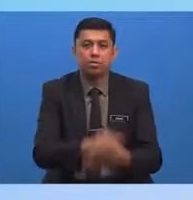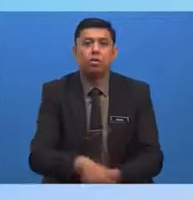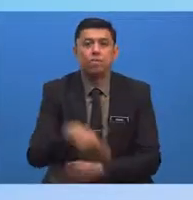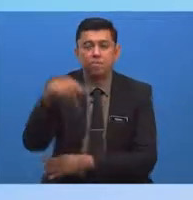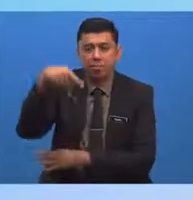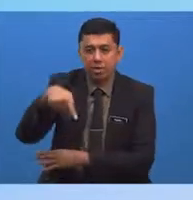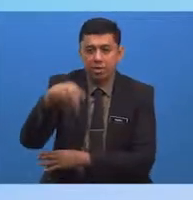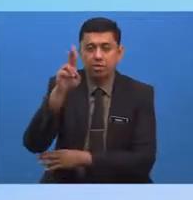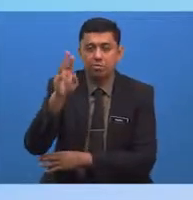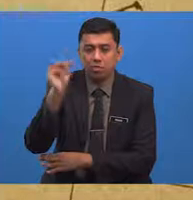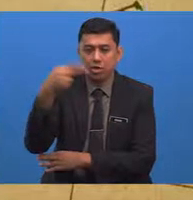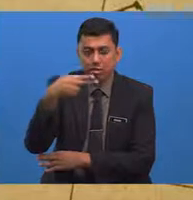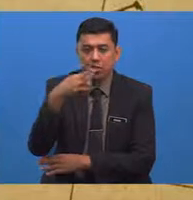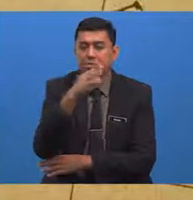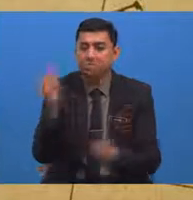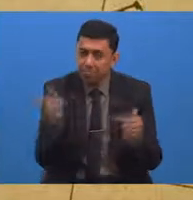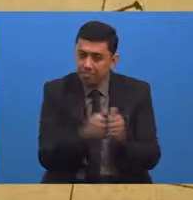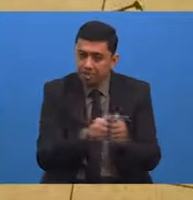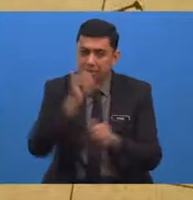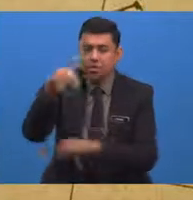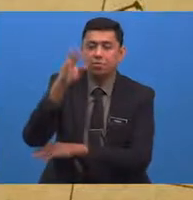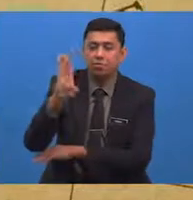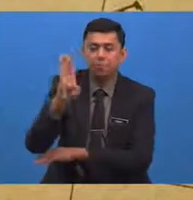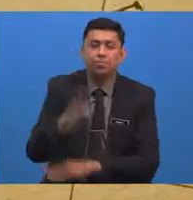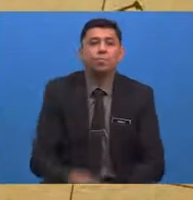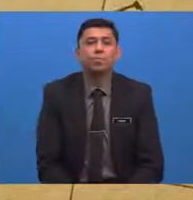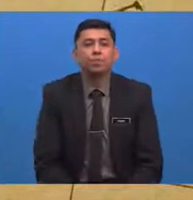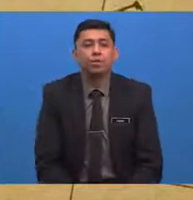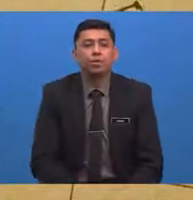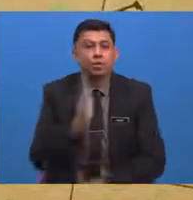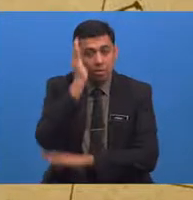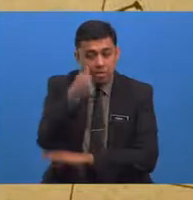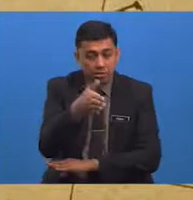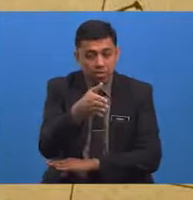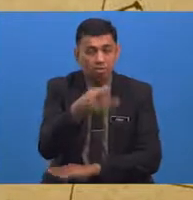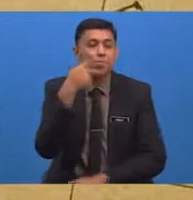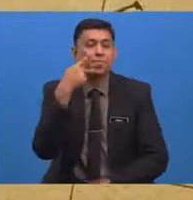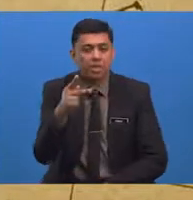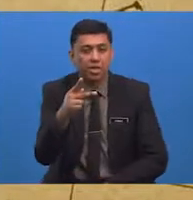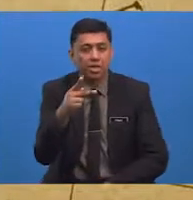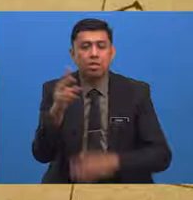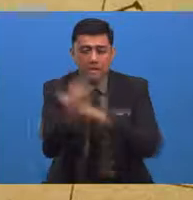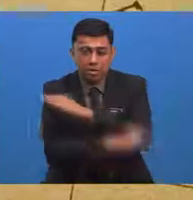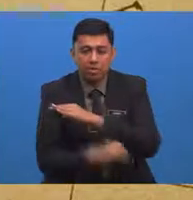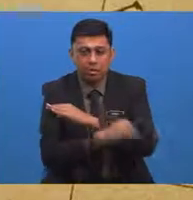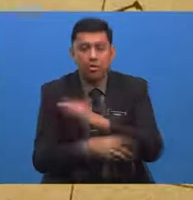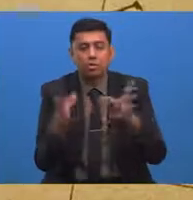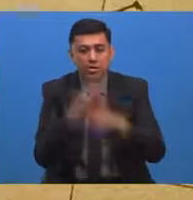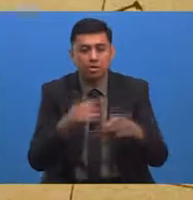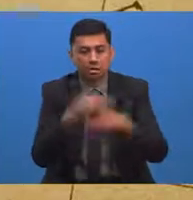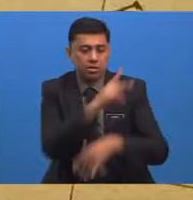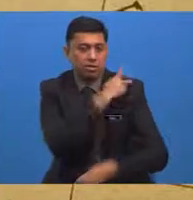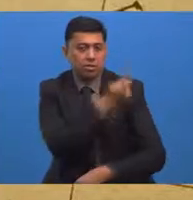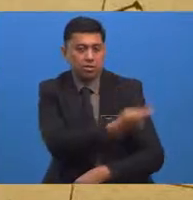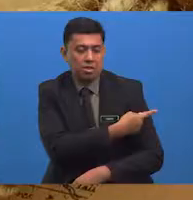Hashim dengan James Brooke. Melalui perjanjian ini, James Brooke akan memerintah negeri Sarawak dan menguasai